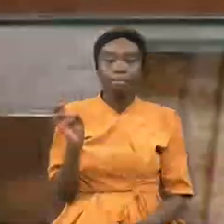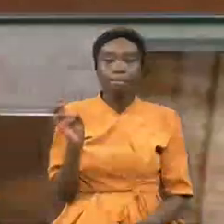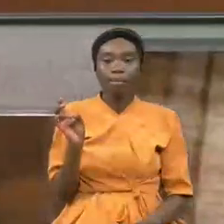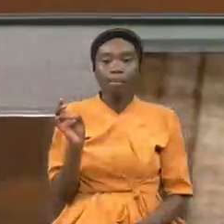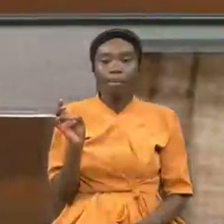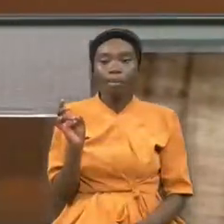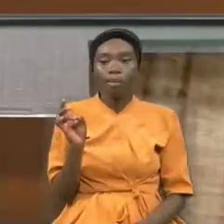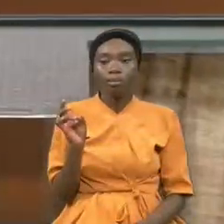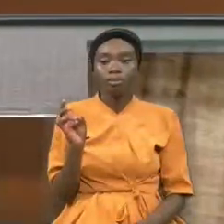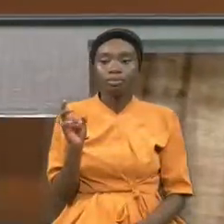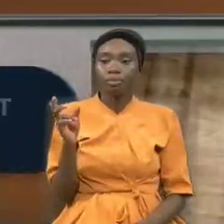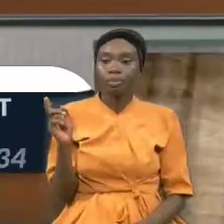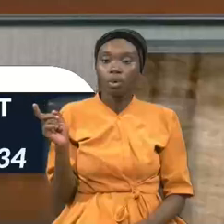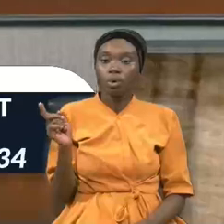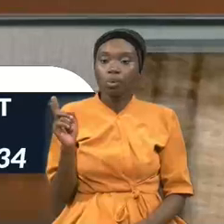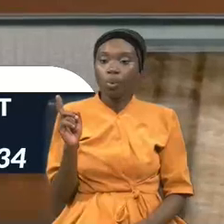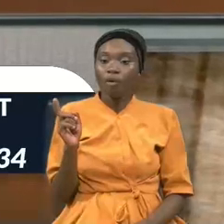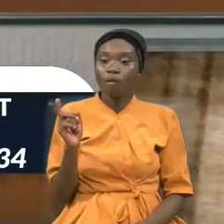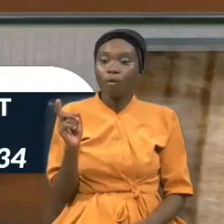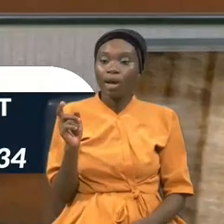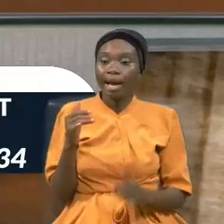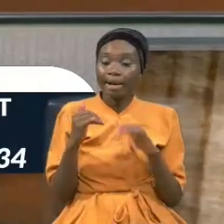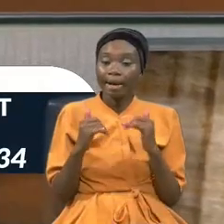2 chroniques 19,